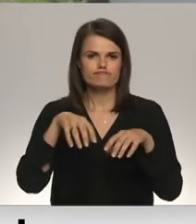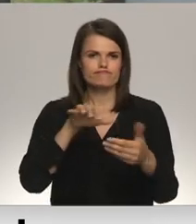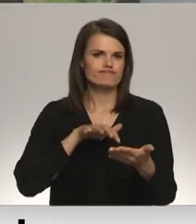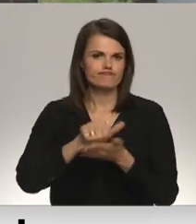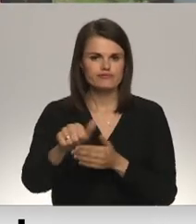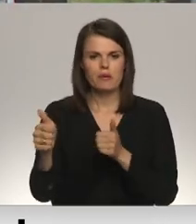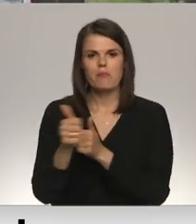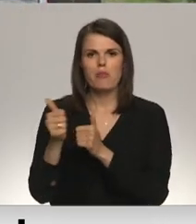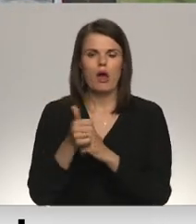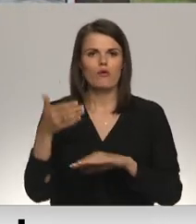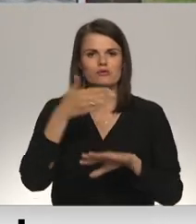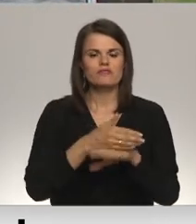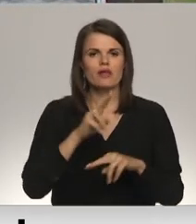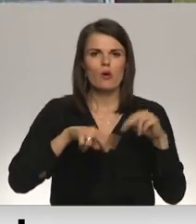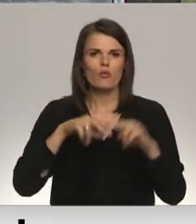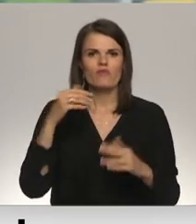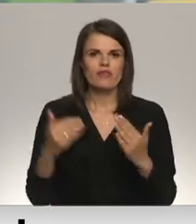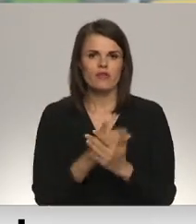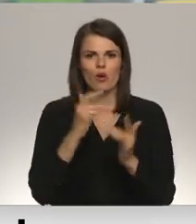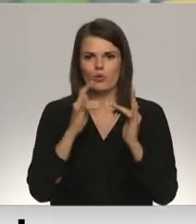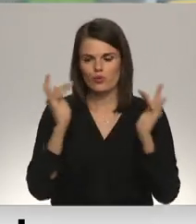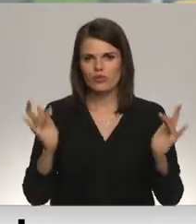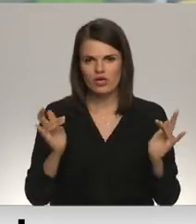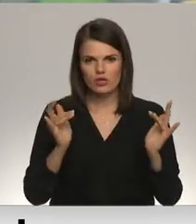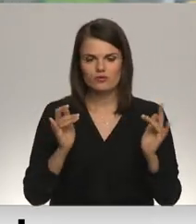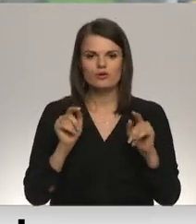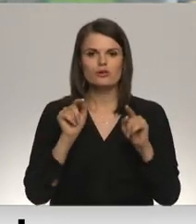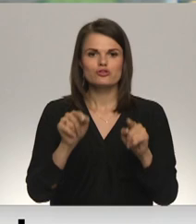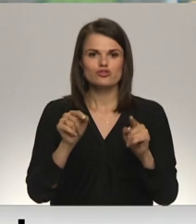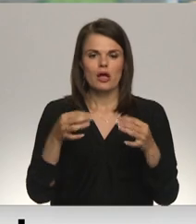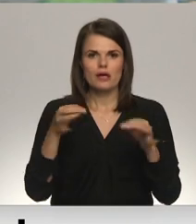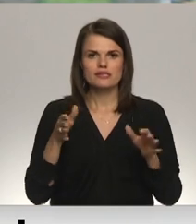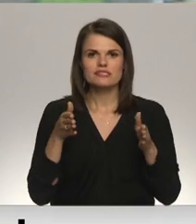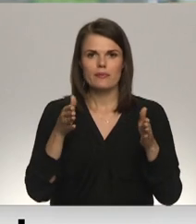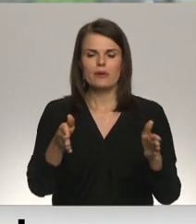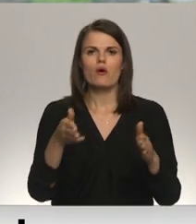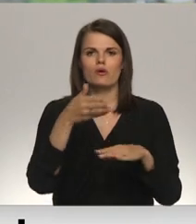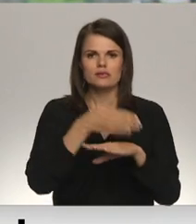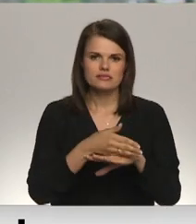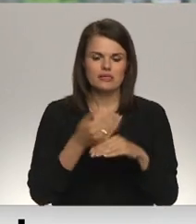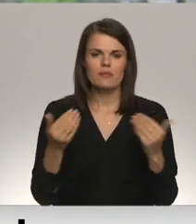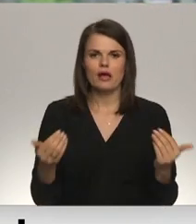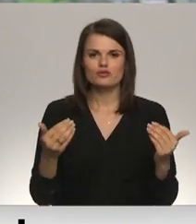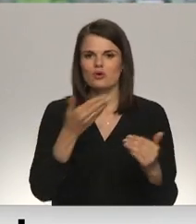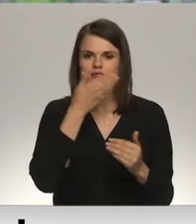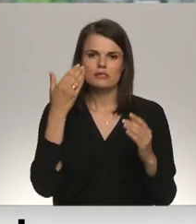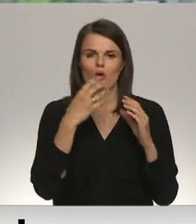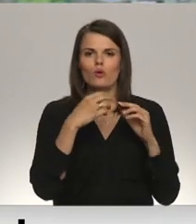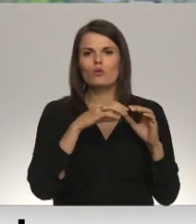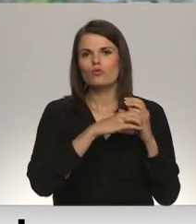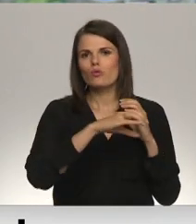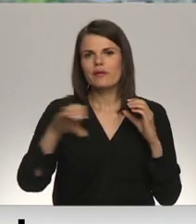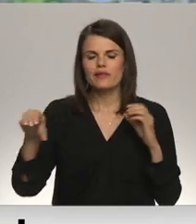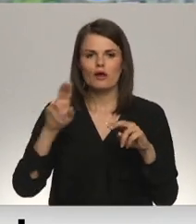te blakus vietā izbūvēt jaunu. Šajā spraugā starp esošo siltumtrasu un